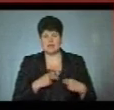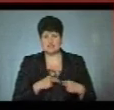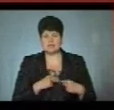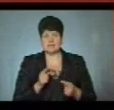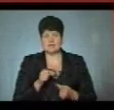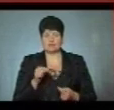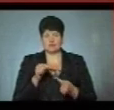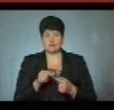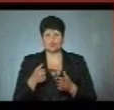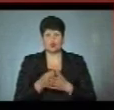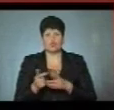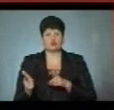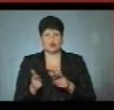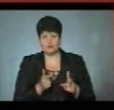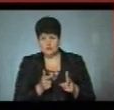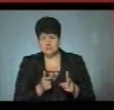до готовності.